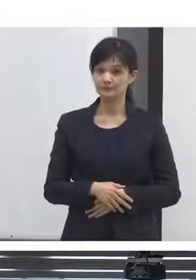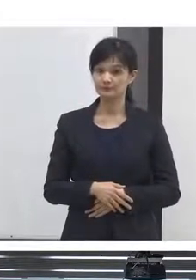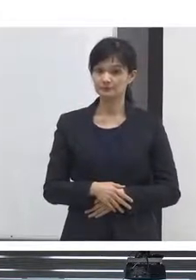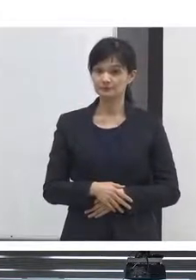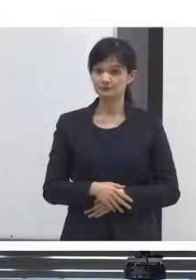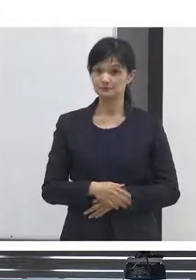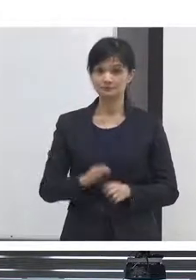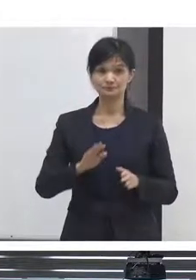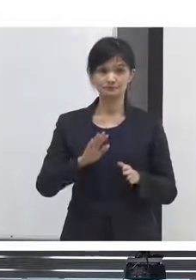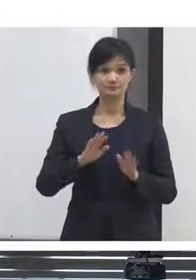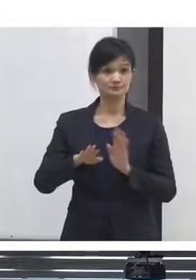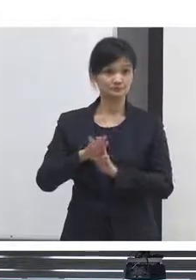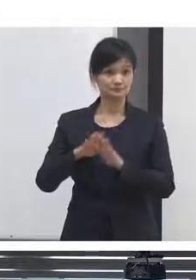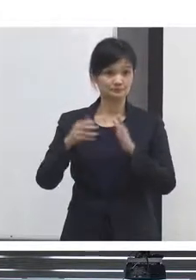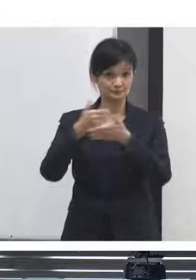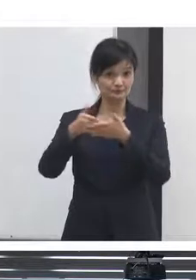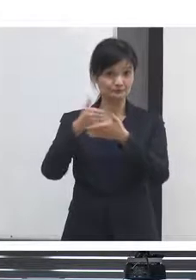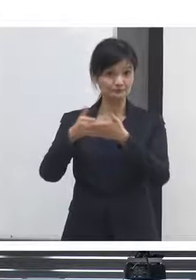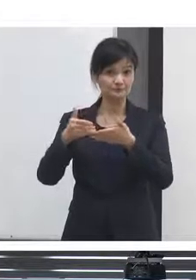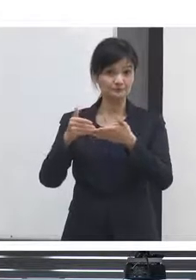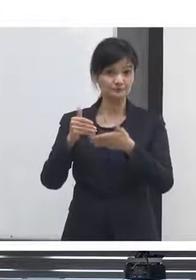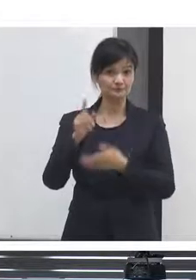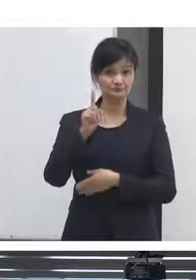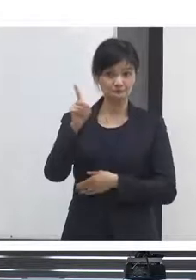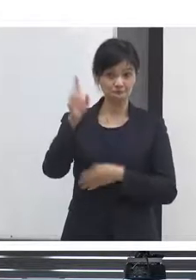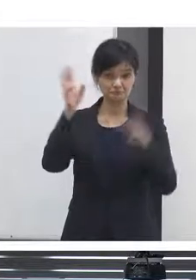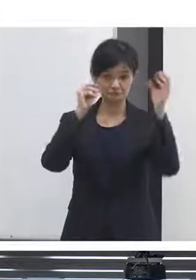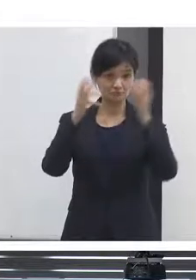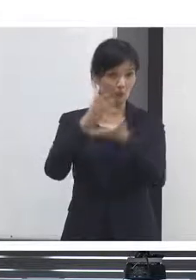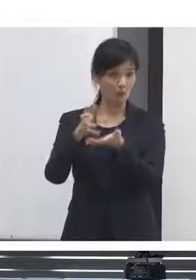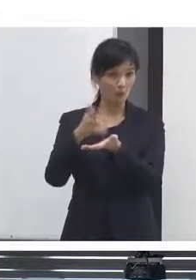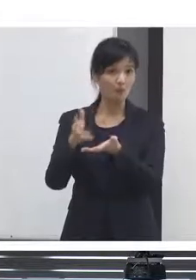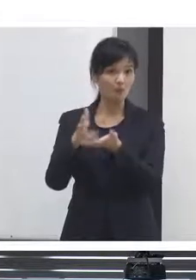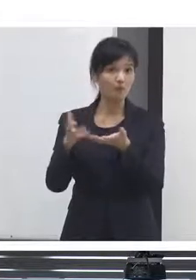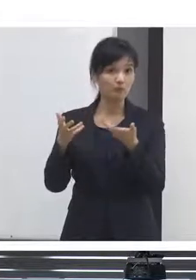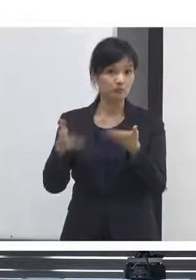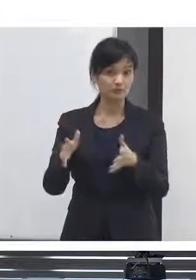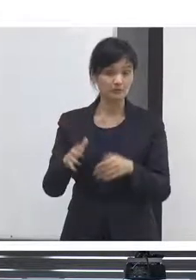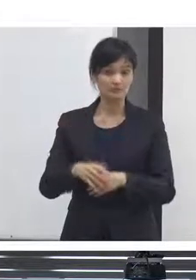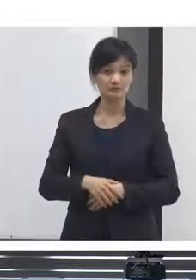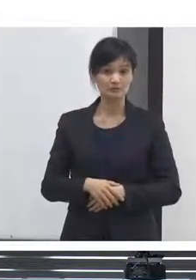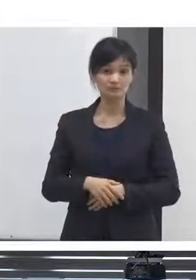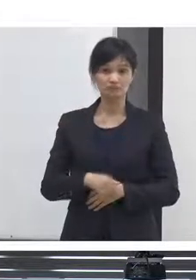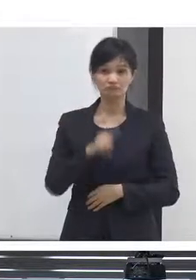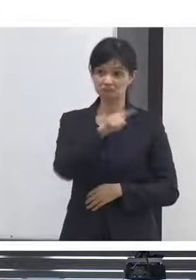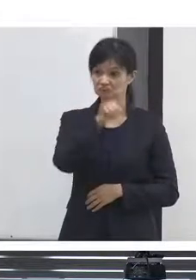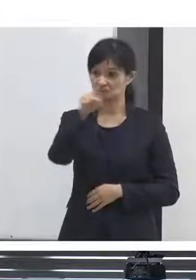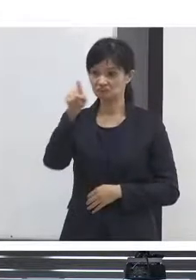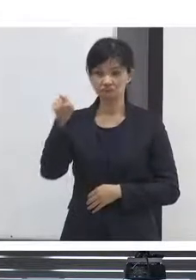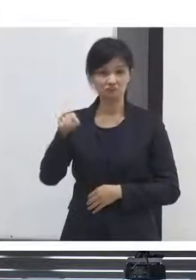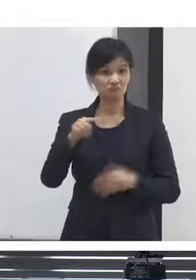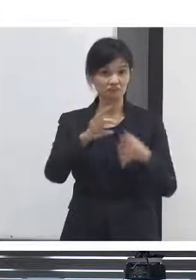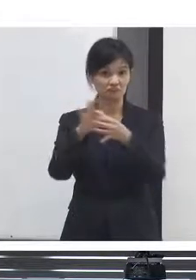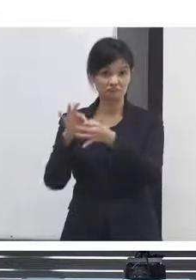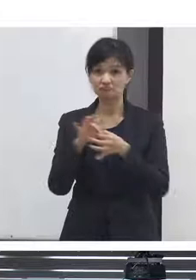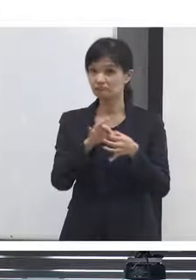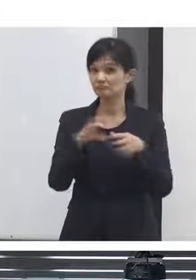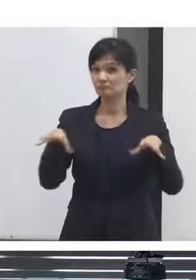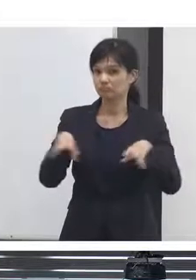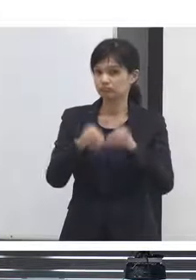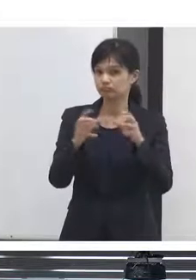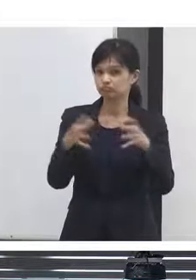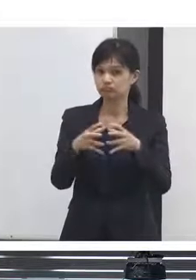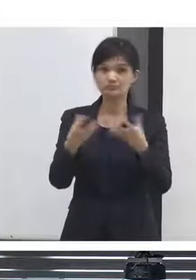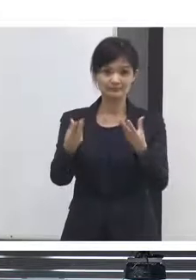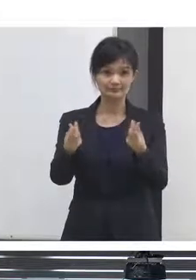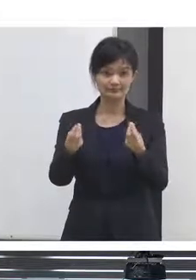的右边投影片里面的 data silos， 我们非常多的资料，但是资料之间呢，似乎很多资料是没有关联在一起的，没有整合在一起的。